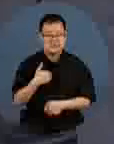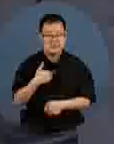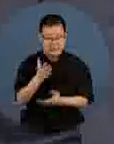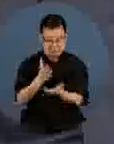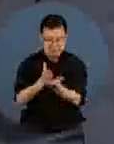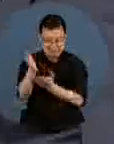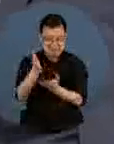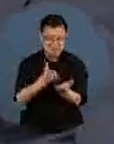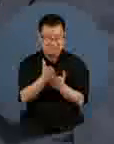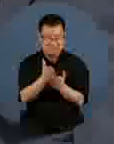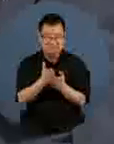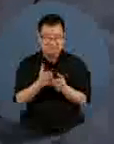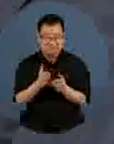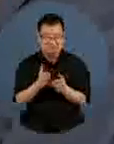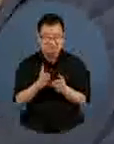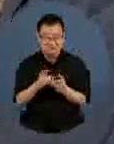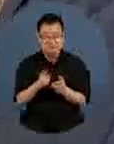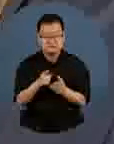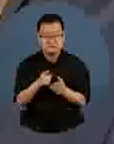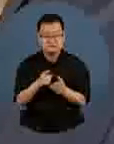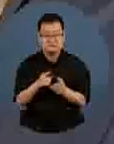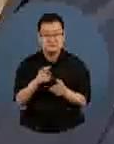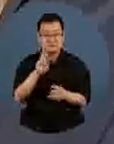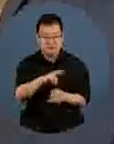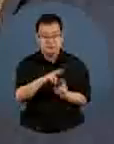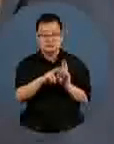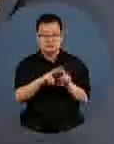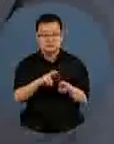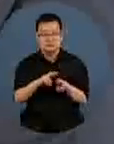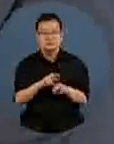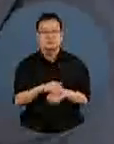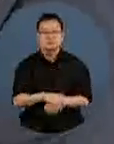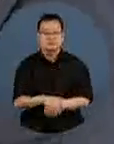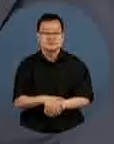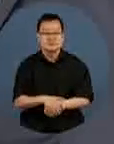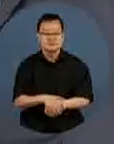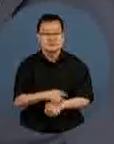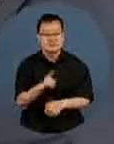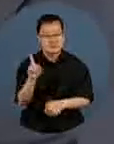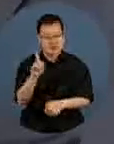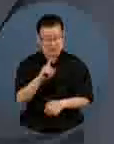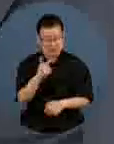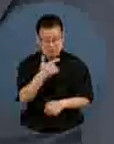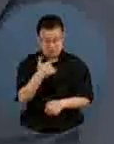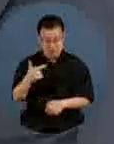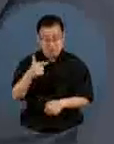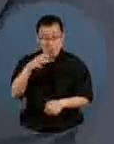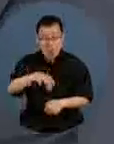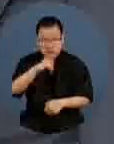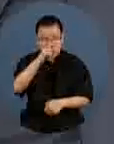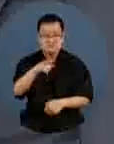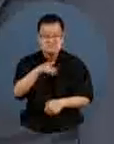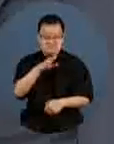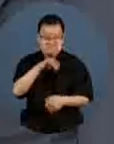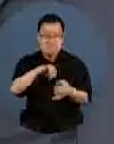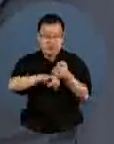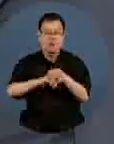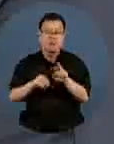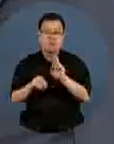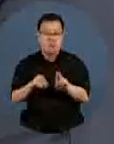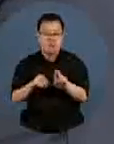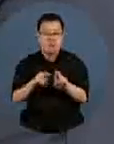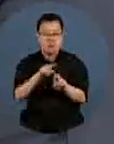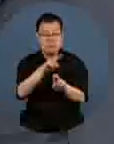길을 가린다 해서 이 굿자로 가고 거기는 놓칠 수 없습니다. 아무리 큰 곳이서도 꼭 여기는 이렇게 지키게